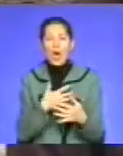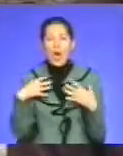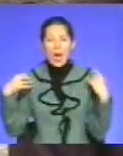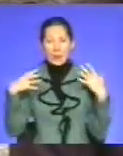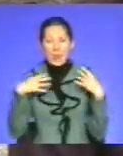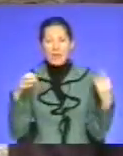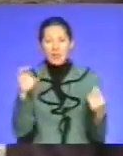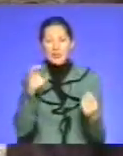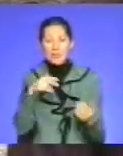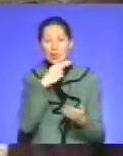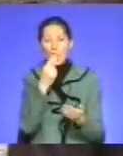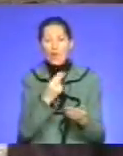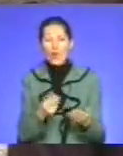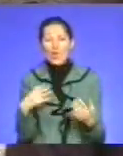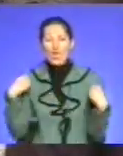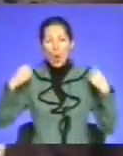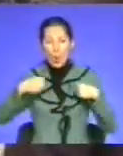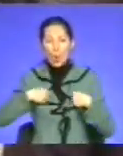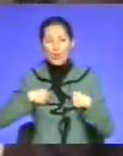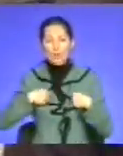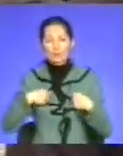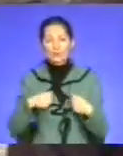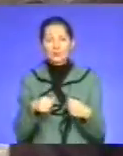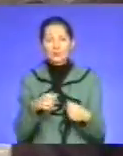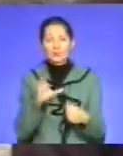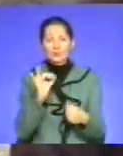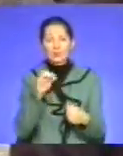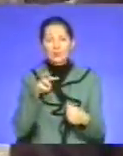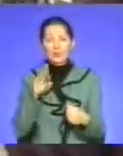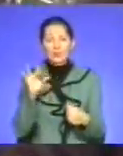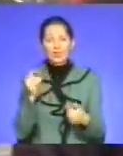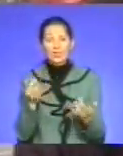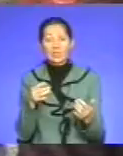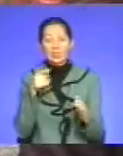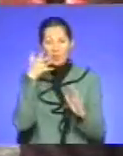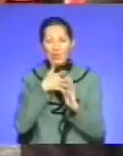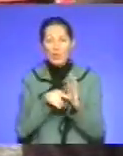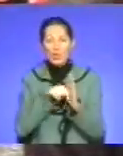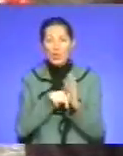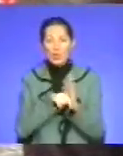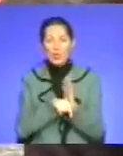синьому фоні, і одяг, якийсь символічний, я ще не вникла в суть справи і в суть змісту. Чим